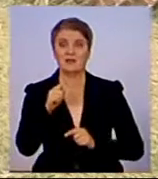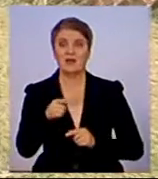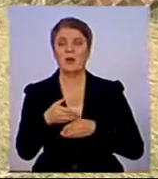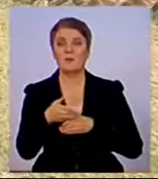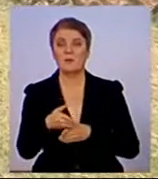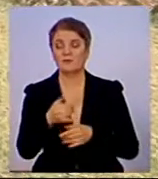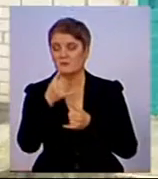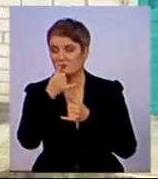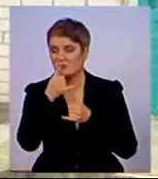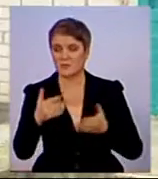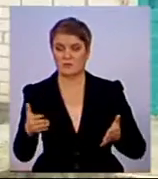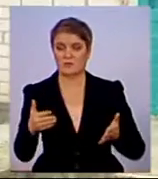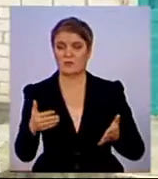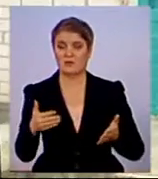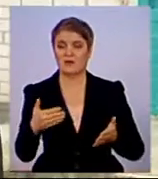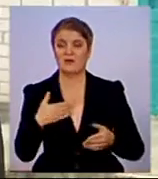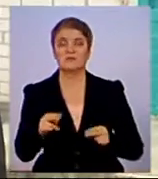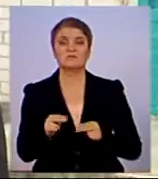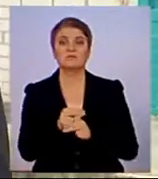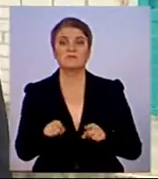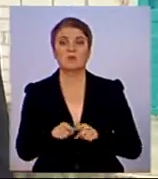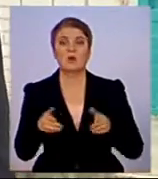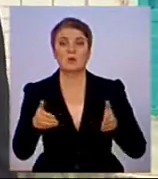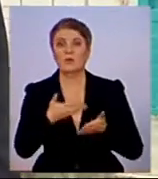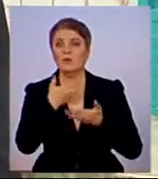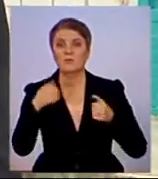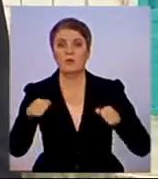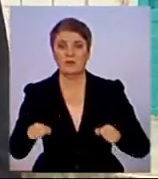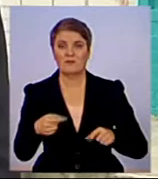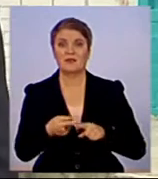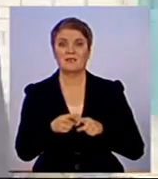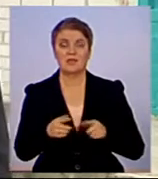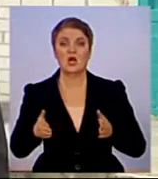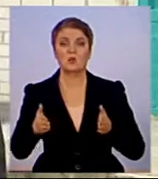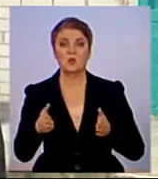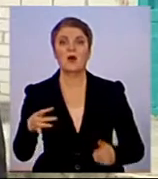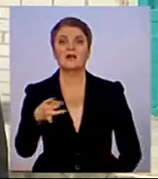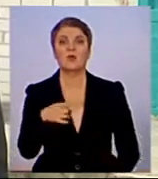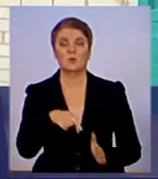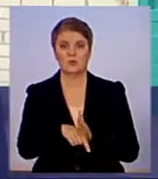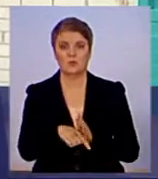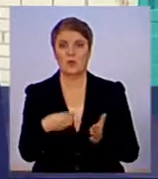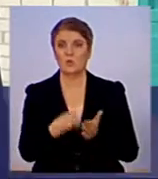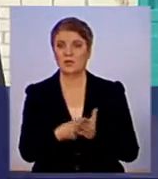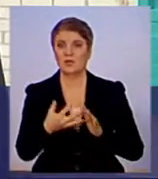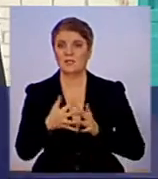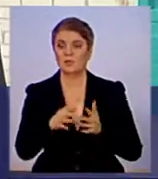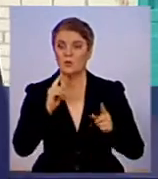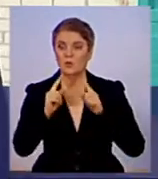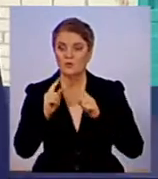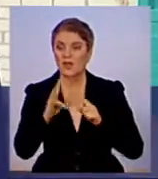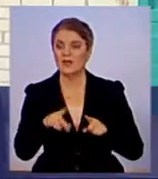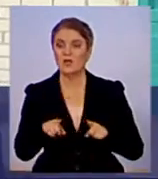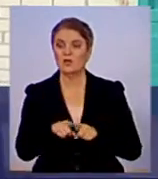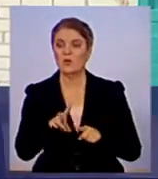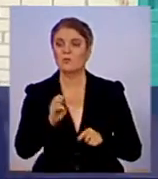зарадити не змогли. Ремонтувати таку дорогу ми не маємо права, тому що це дорога районного значення. У бюджеті сільської ради не те, щоб